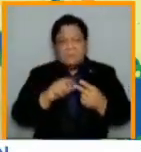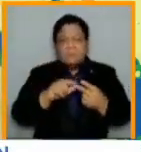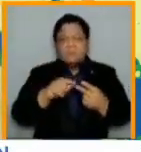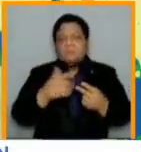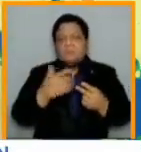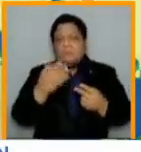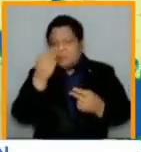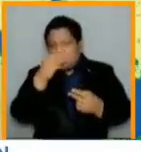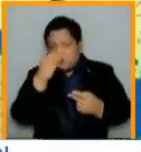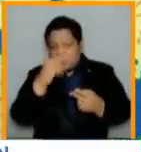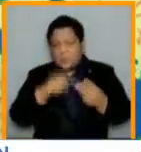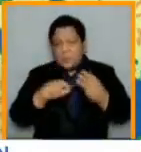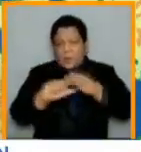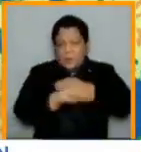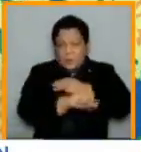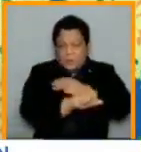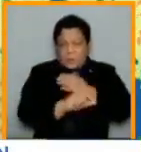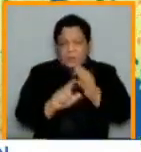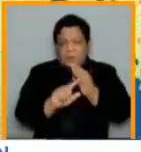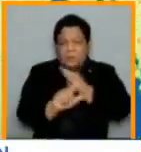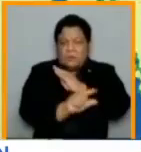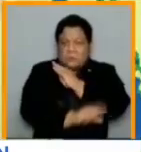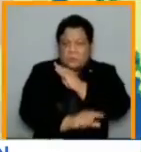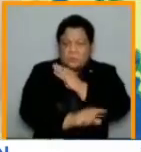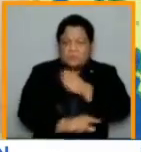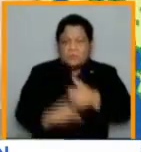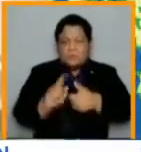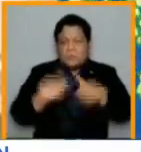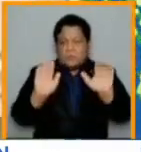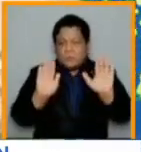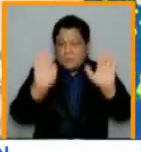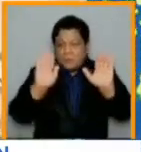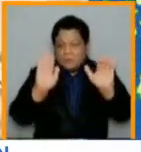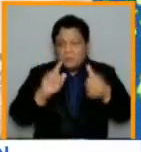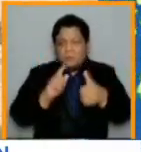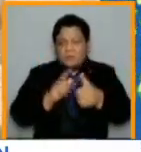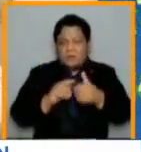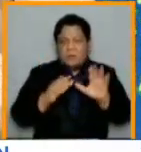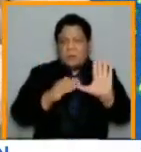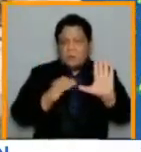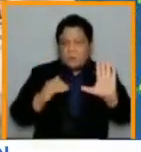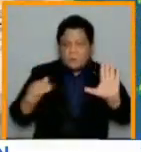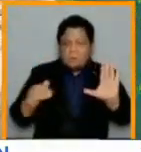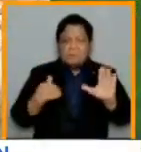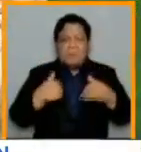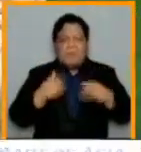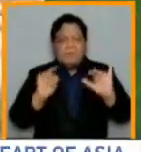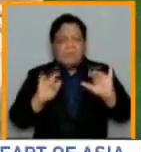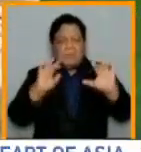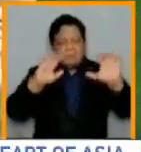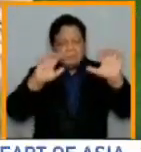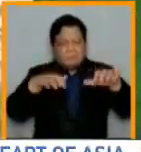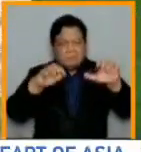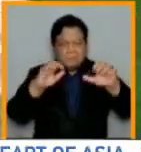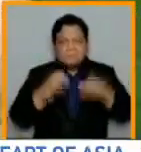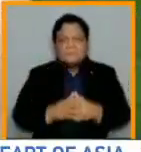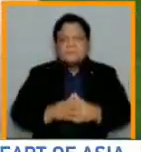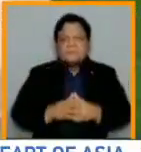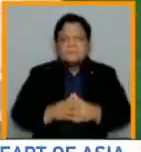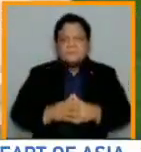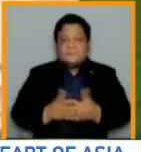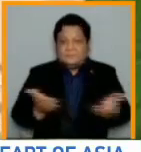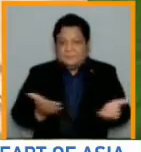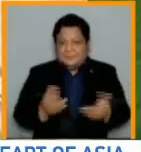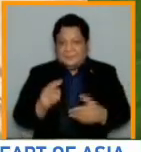sa may Benguet at dyan sa may La Union, may mga hanggang katamtamang pagulan. Posible naman ang mahinang ulan sa ilang lugar sa